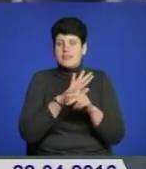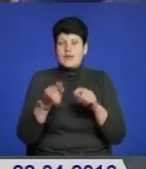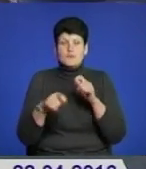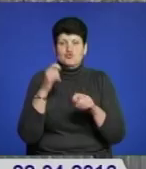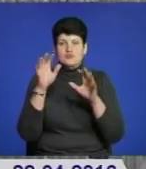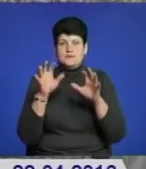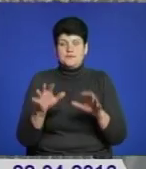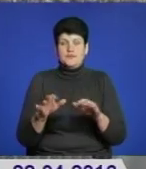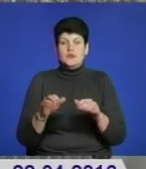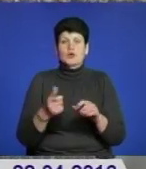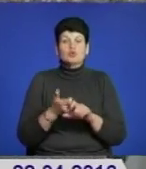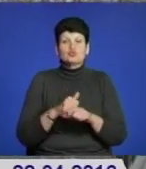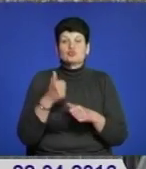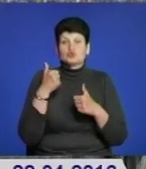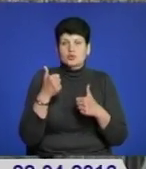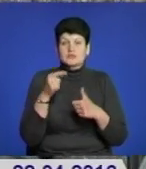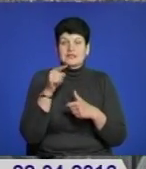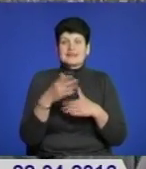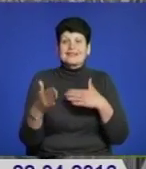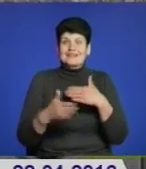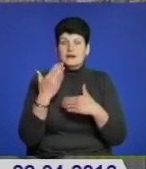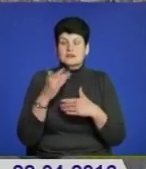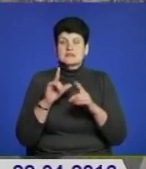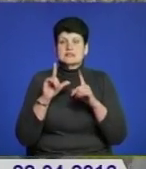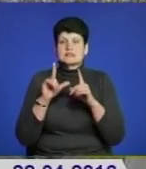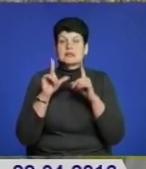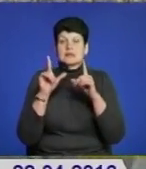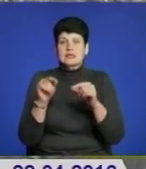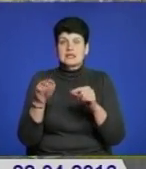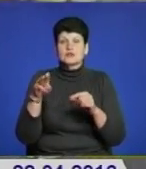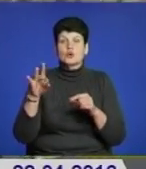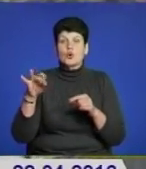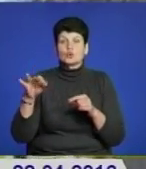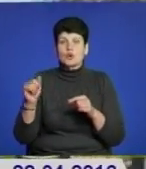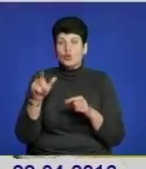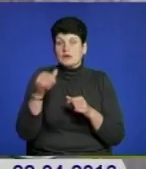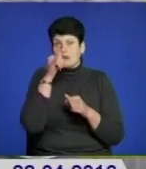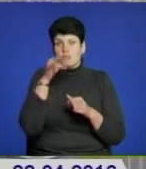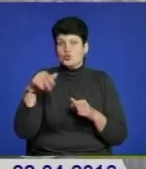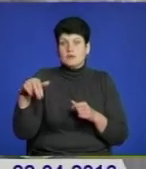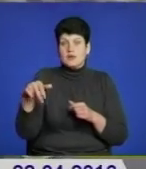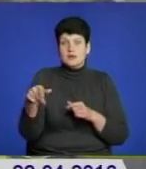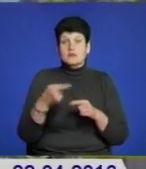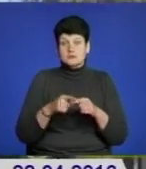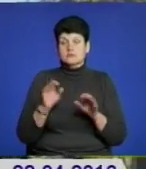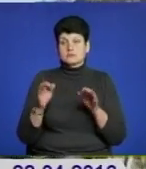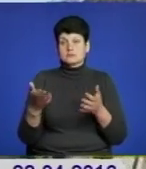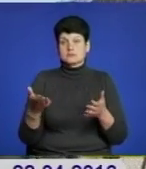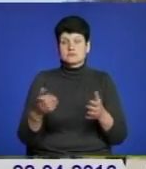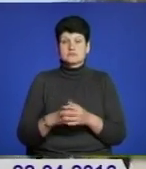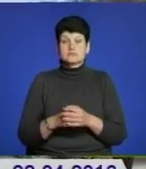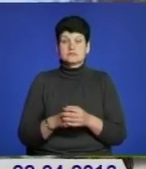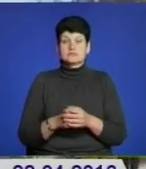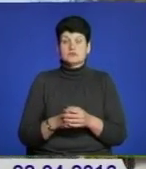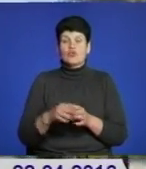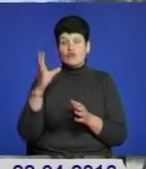кажу, дуже добре, що таких наказують, тому що заїхали на тротуар, людина не може перейти. Я рахую, що нормально.